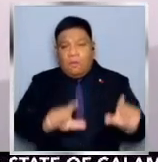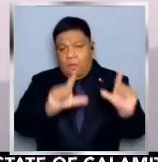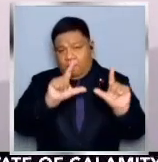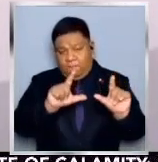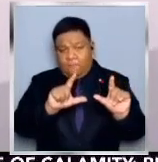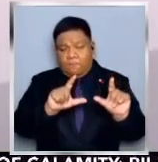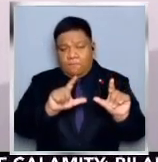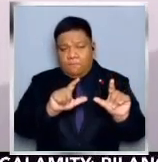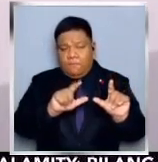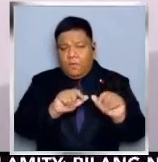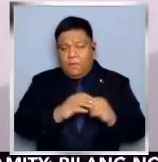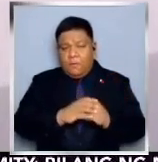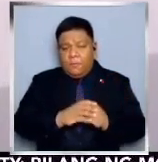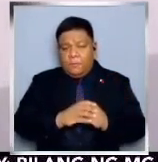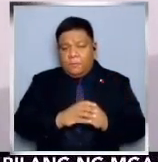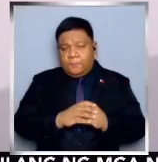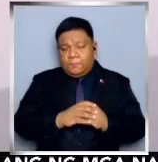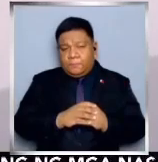Jonathan?